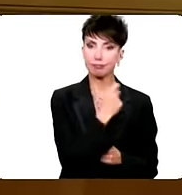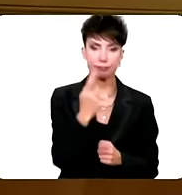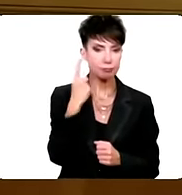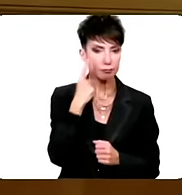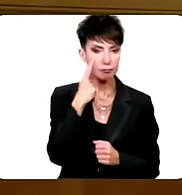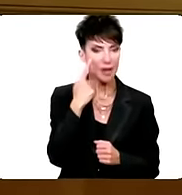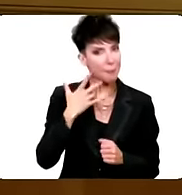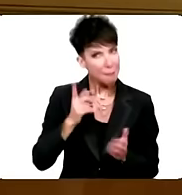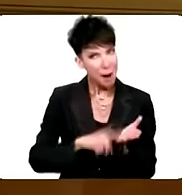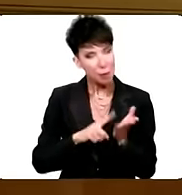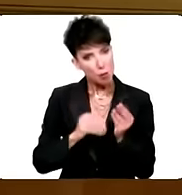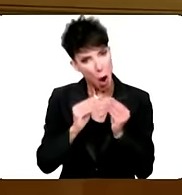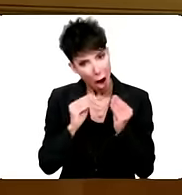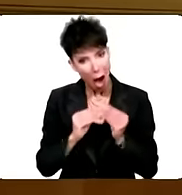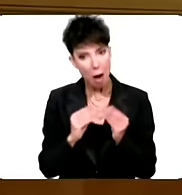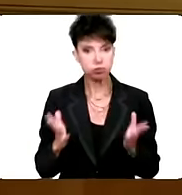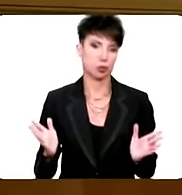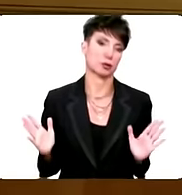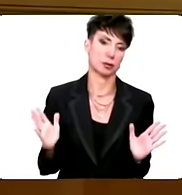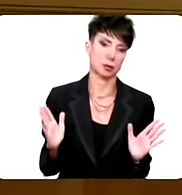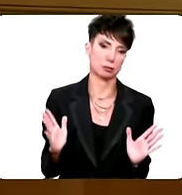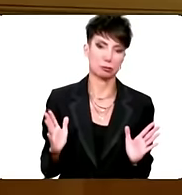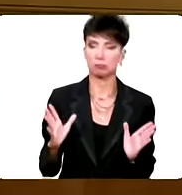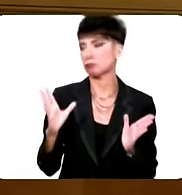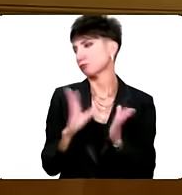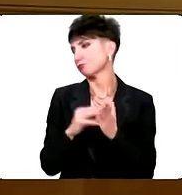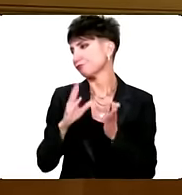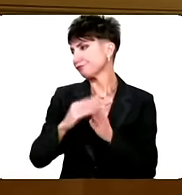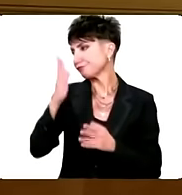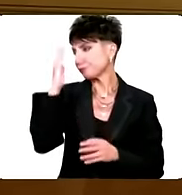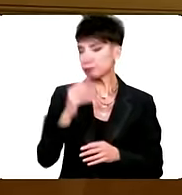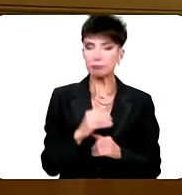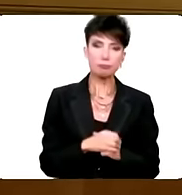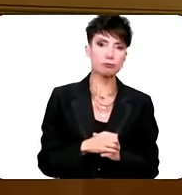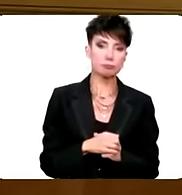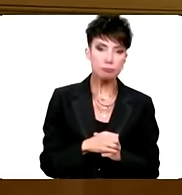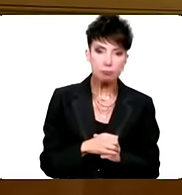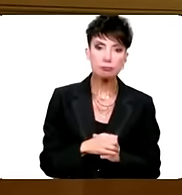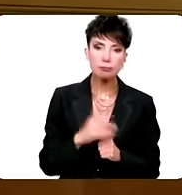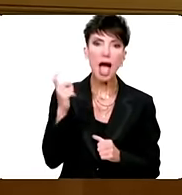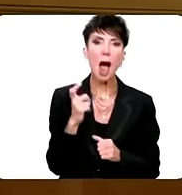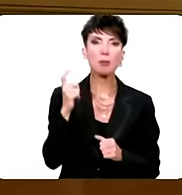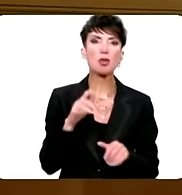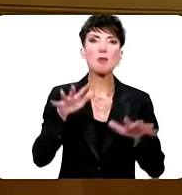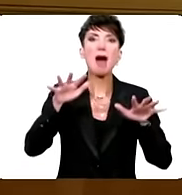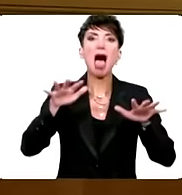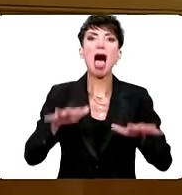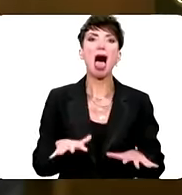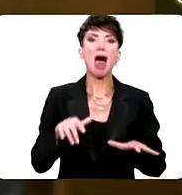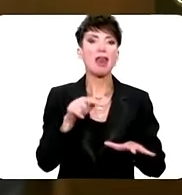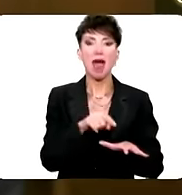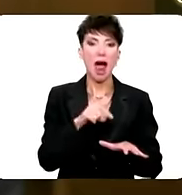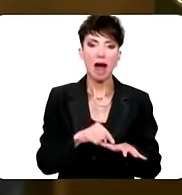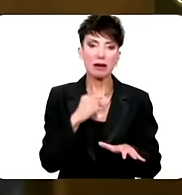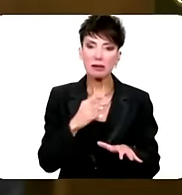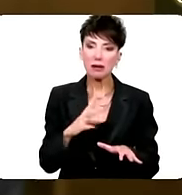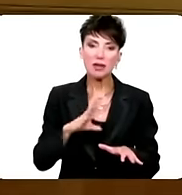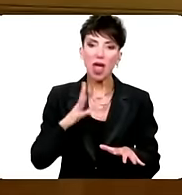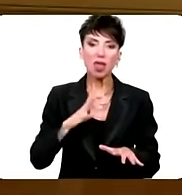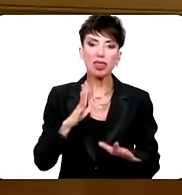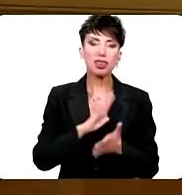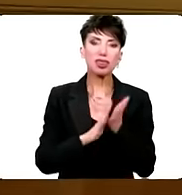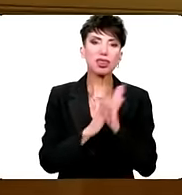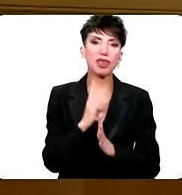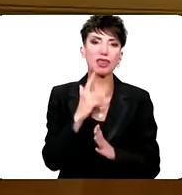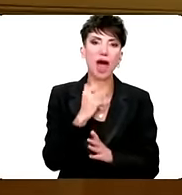αποτελεσματική. Δεν θέλω εγώ, για παράδειγμα, το επίδομα ανεργίας να είναι αντικίνητο για την εργασία.